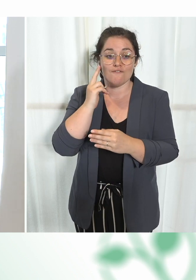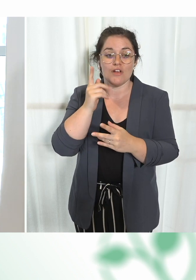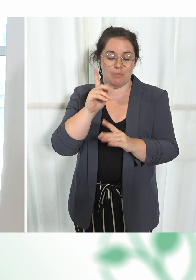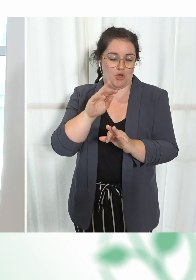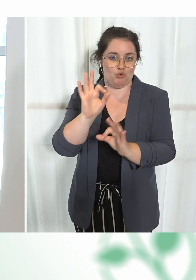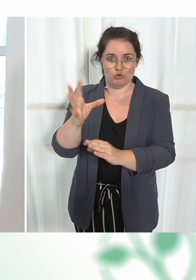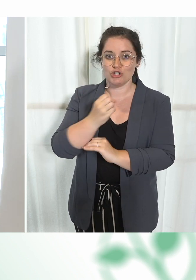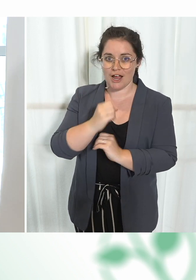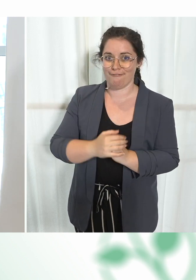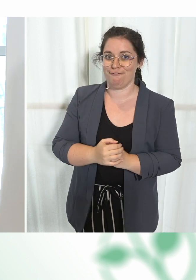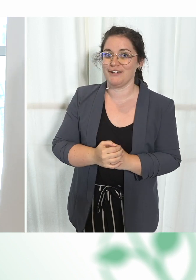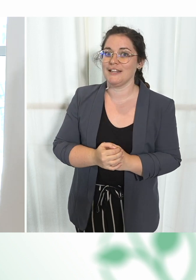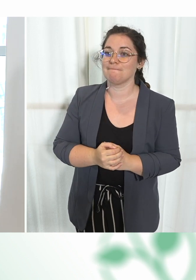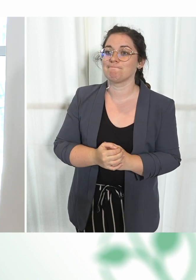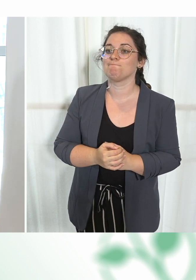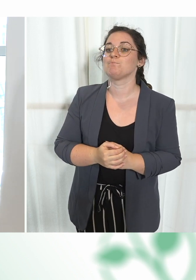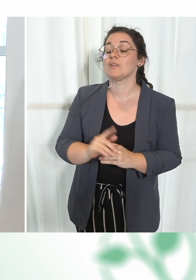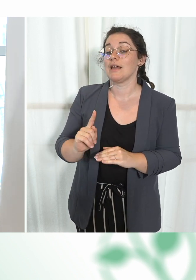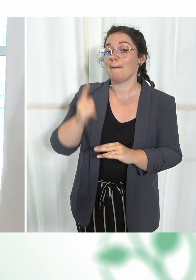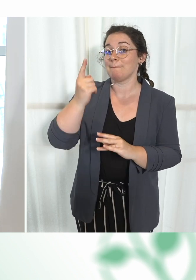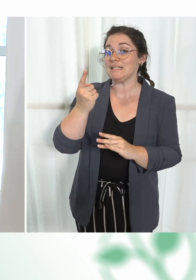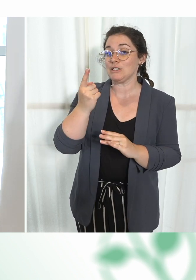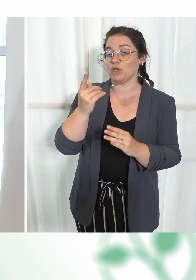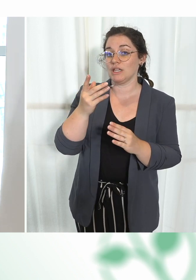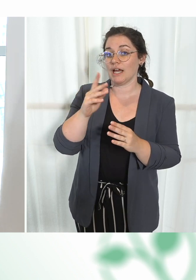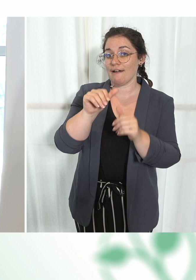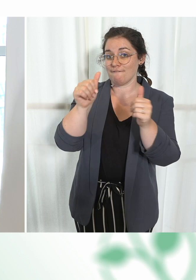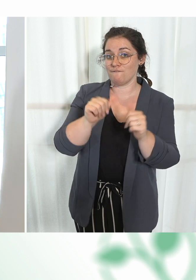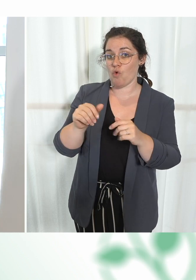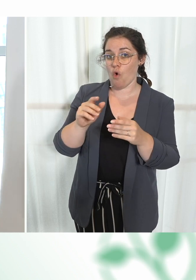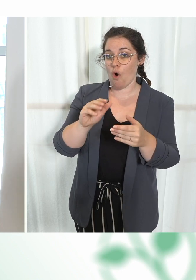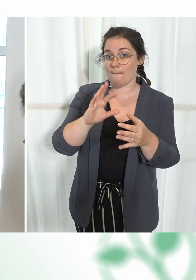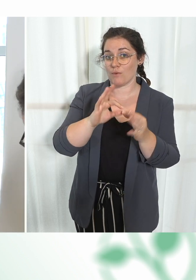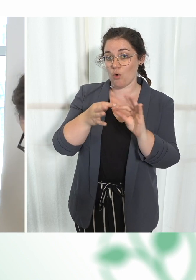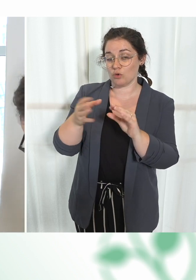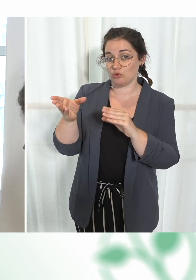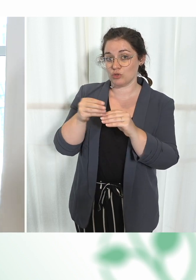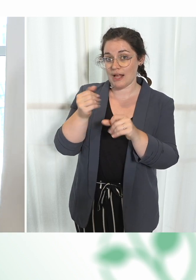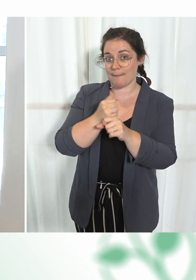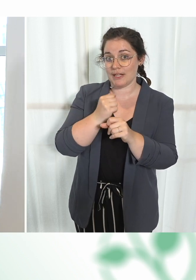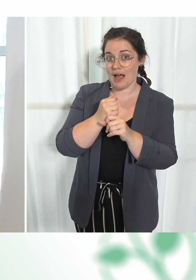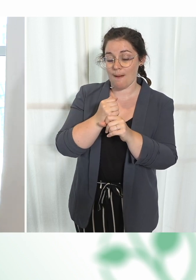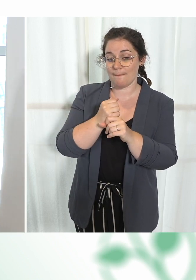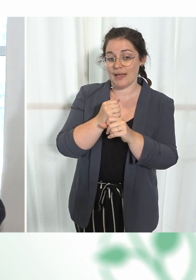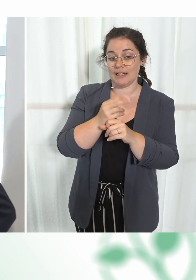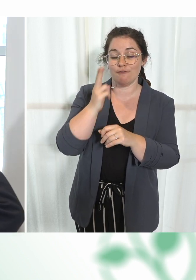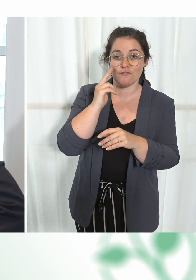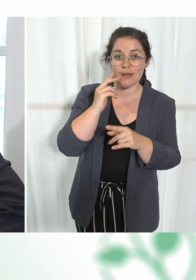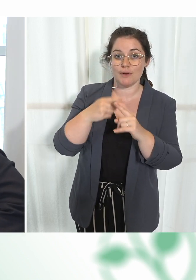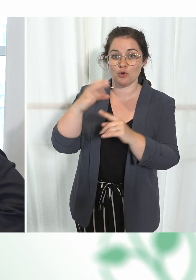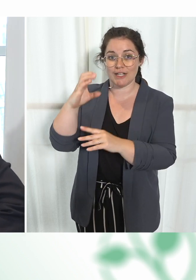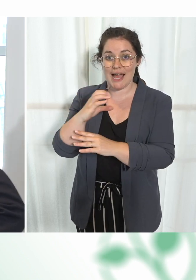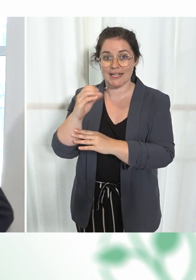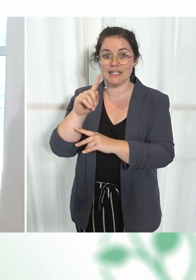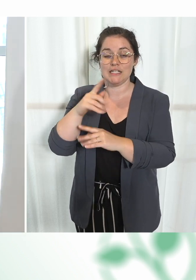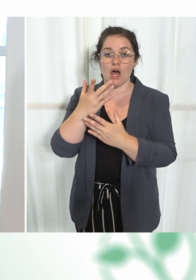gut. Und eine besondere Form der Kooperation zwischen Unternehmen und der Caritas ist die integrative